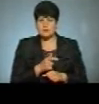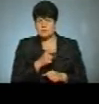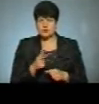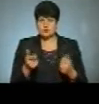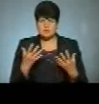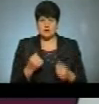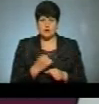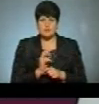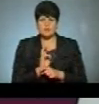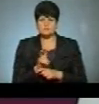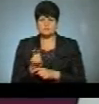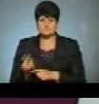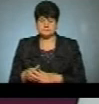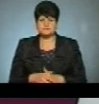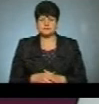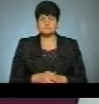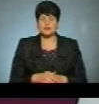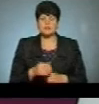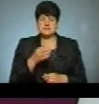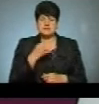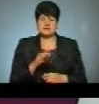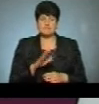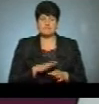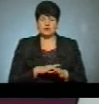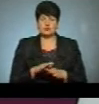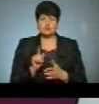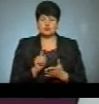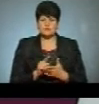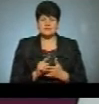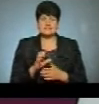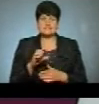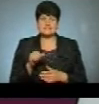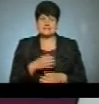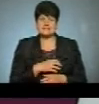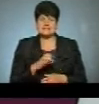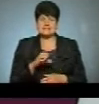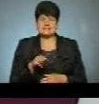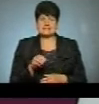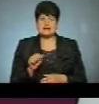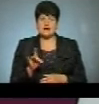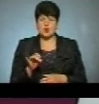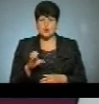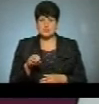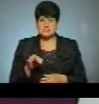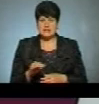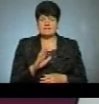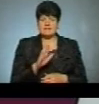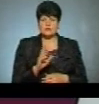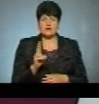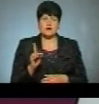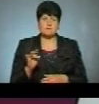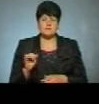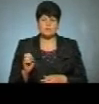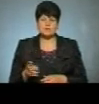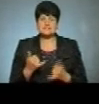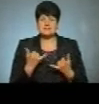робили подвірний обхід. Як розповів виконувач обов'язків старости села Рахманів, сільській раді якого підпорядковується Обич, Віктор Карп'юк, зараз